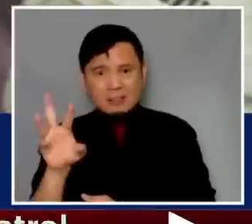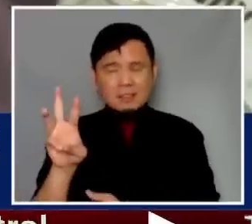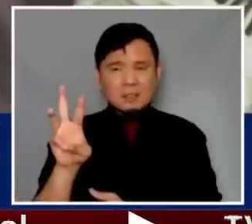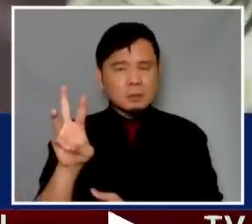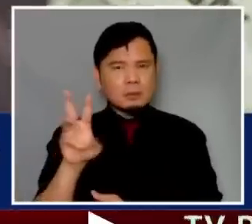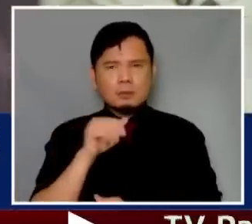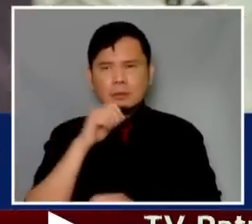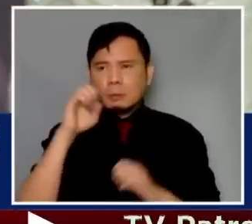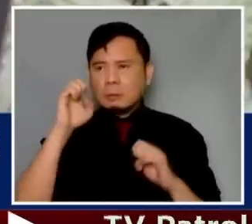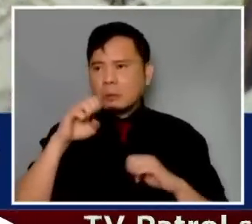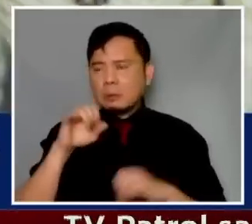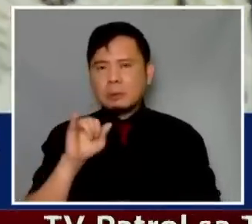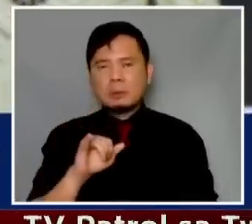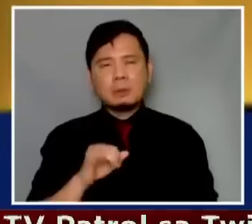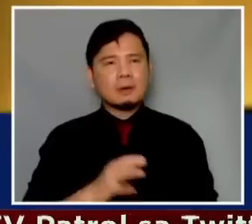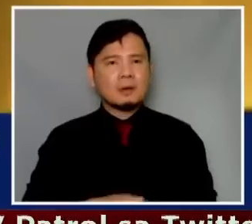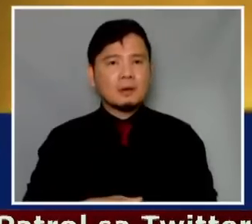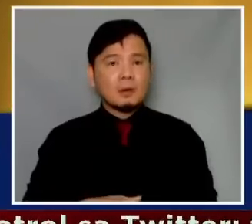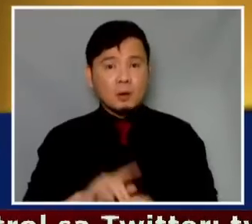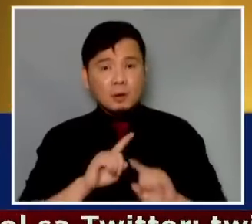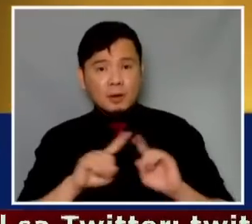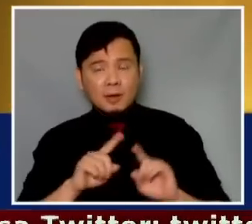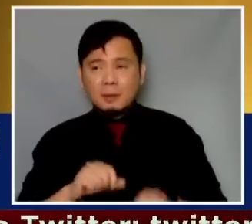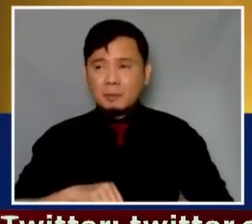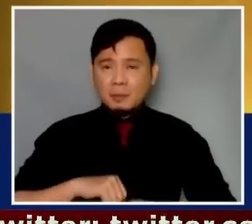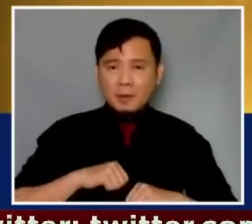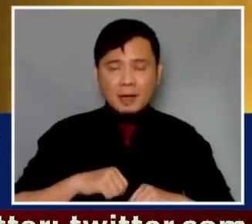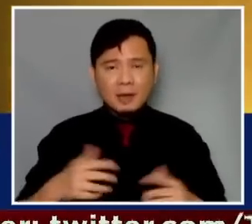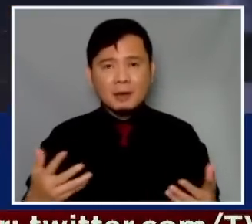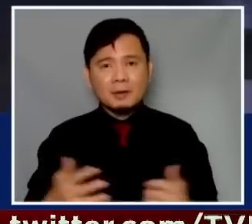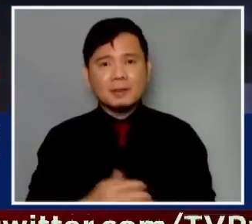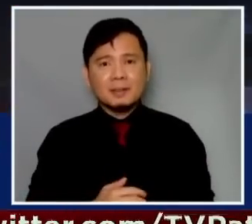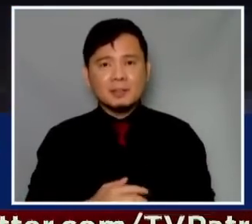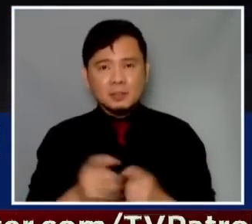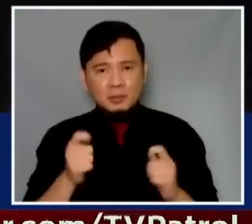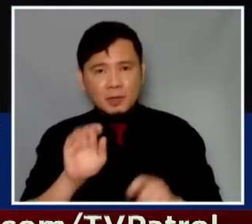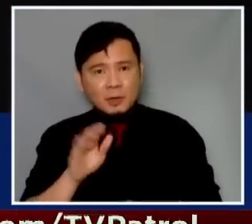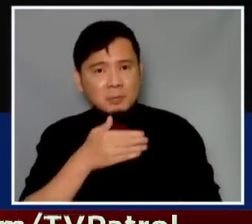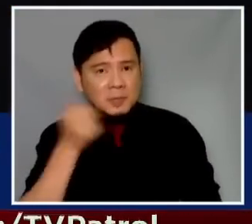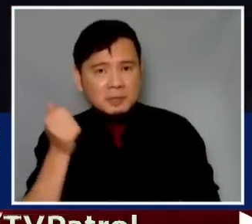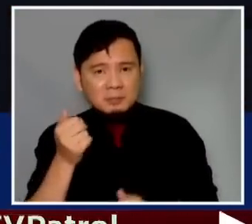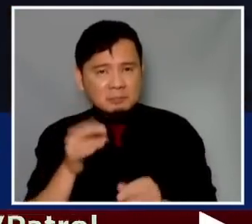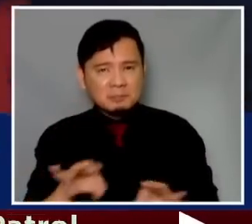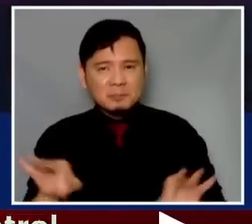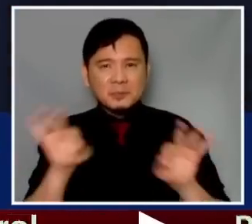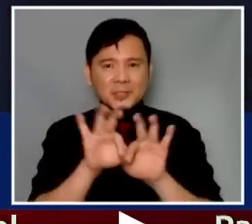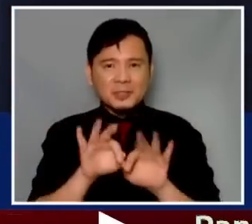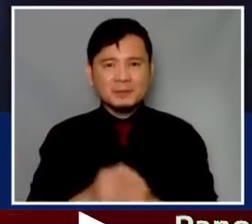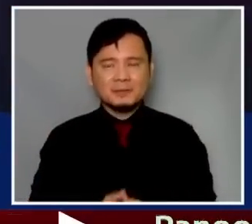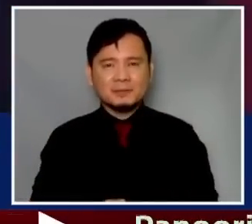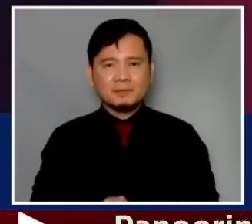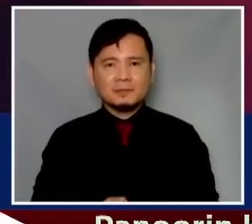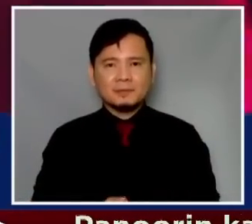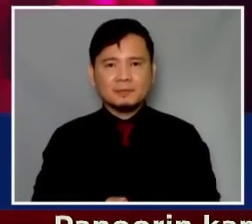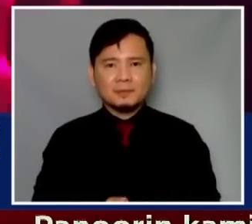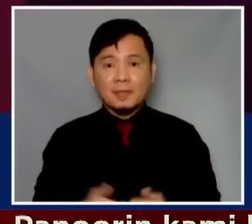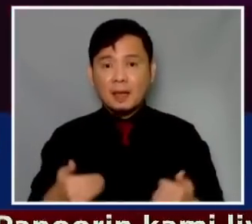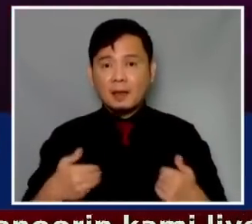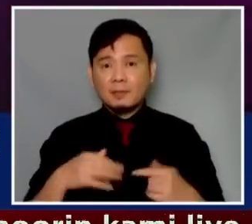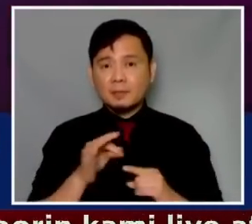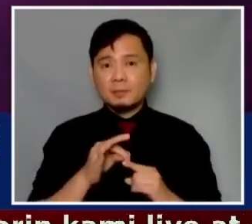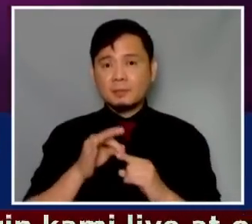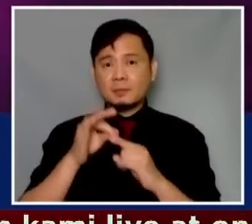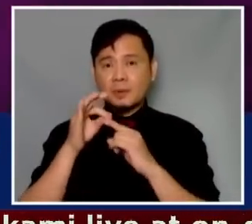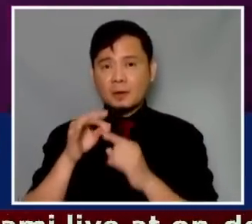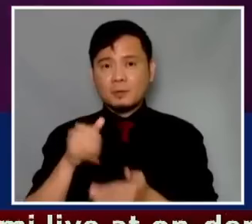my performance. You know, that's all we can do is just try our best. Tig dalawang special awards naman ang inuwi ni na